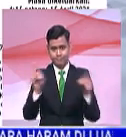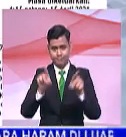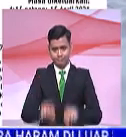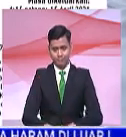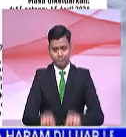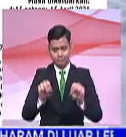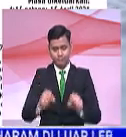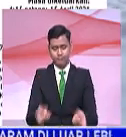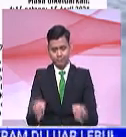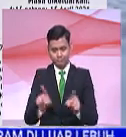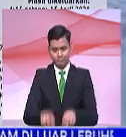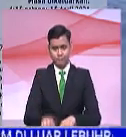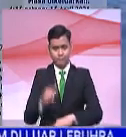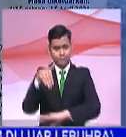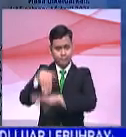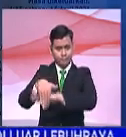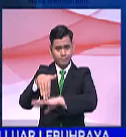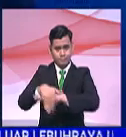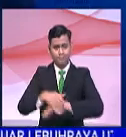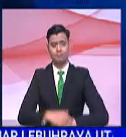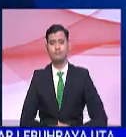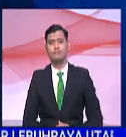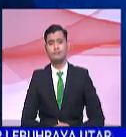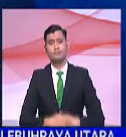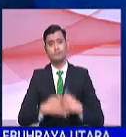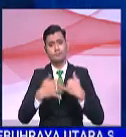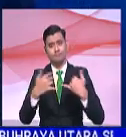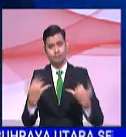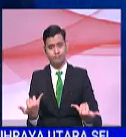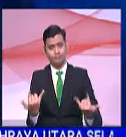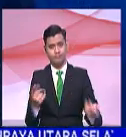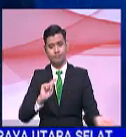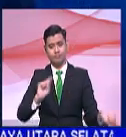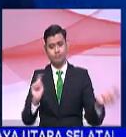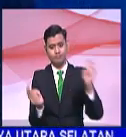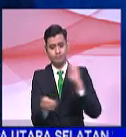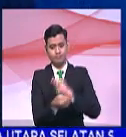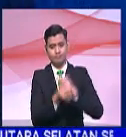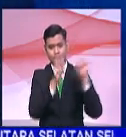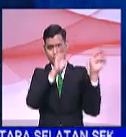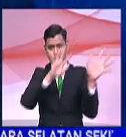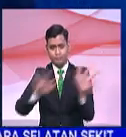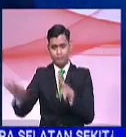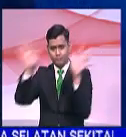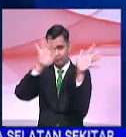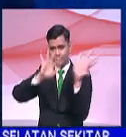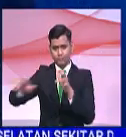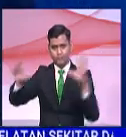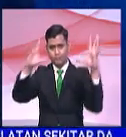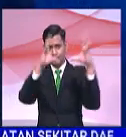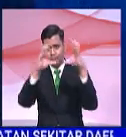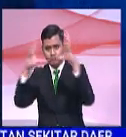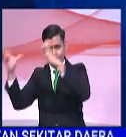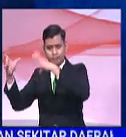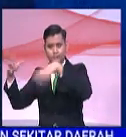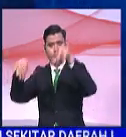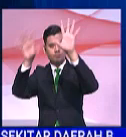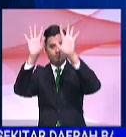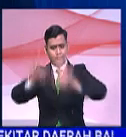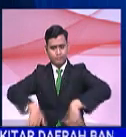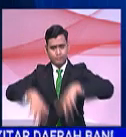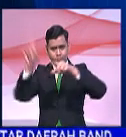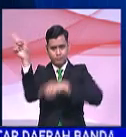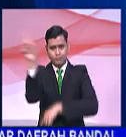sehingga ke malam nanti dalam tempoh fasa peralihan Monson ini keadaan hujan lebat besertabut petir dan juga angin